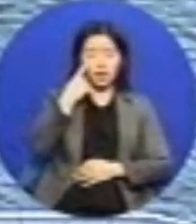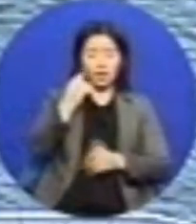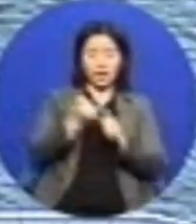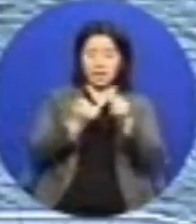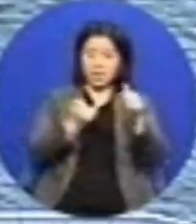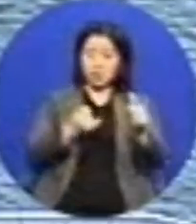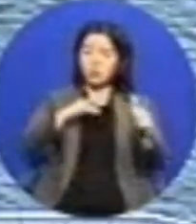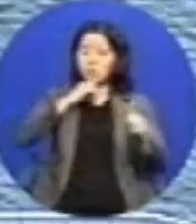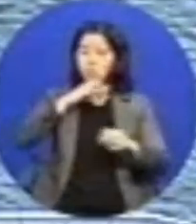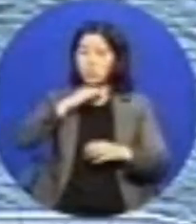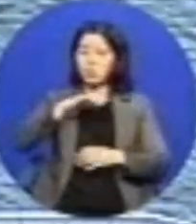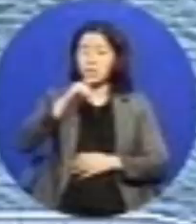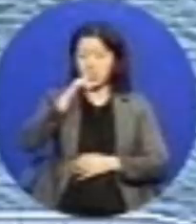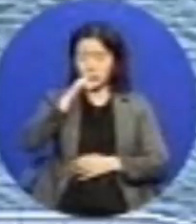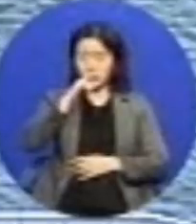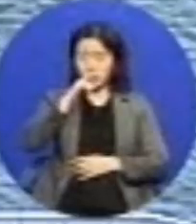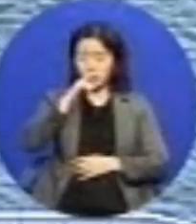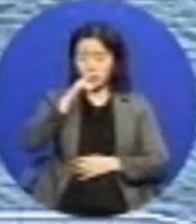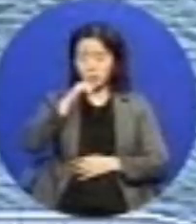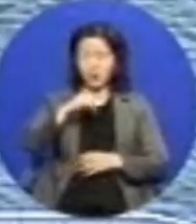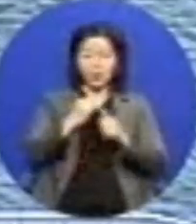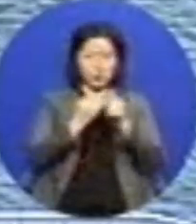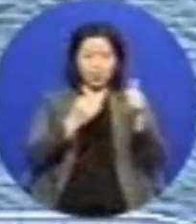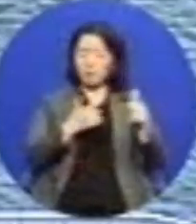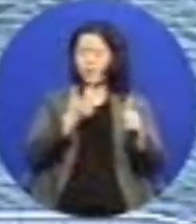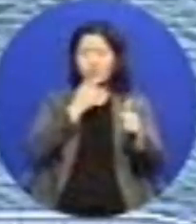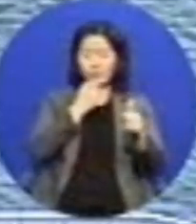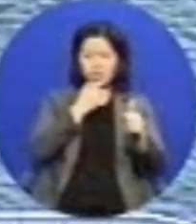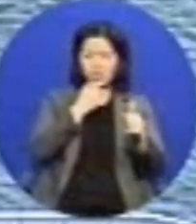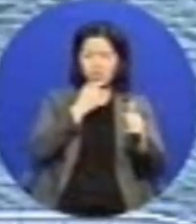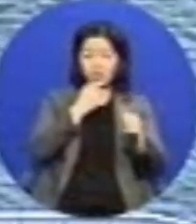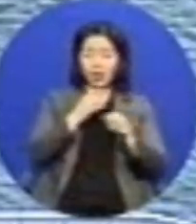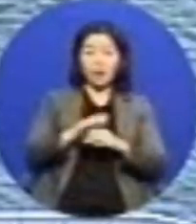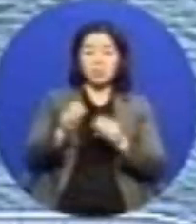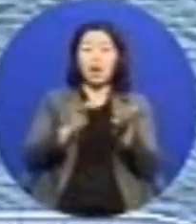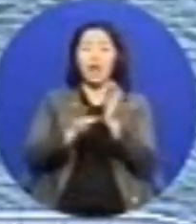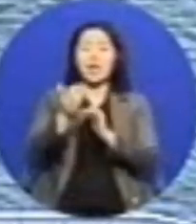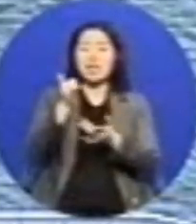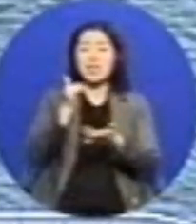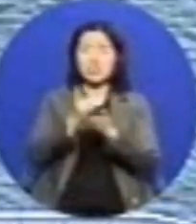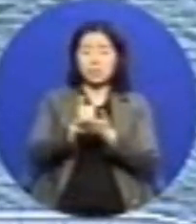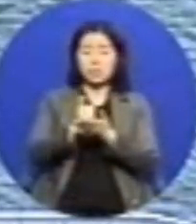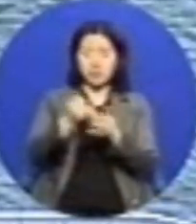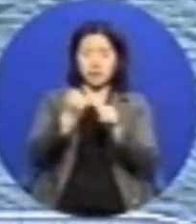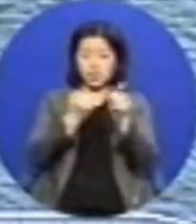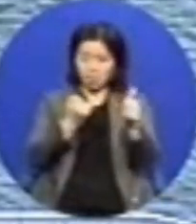마음이 안 뜨시는 분 남편이 예수님이 남편님은 좋으시겠어요